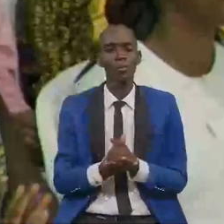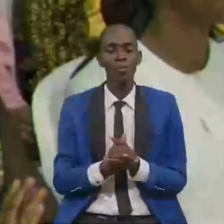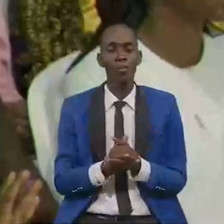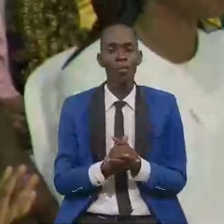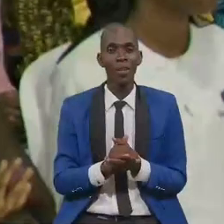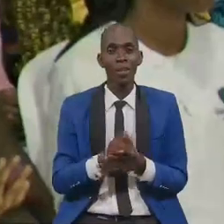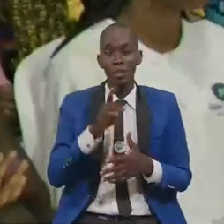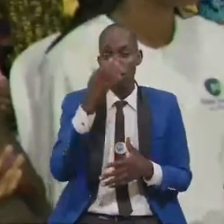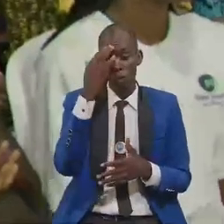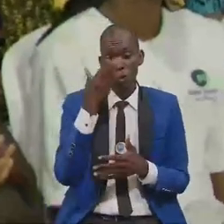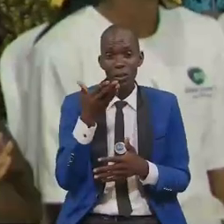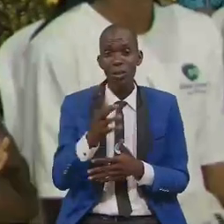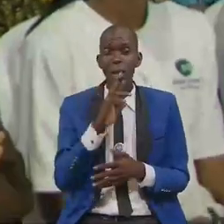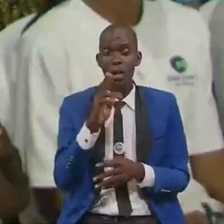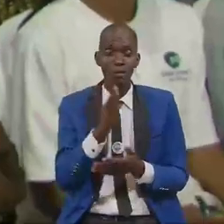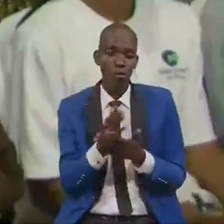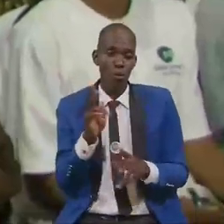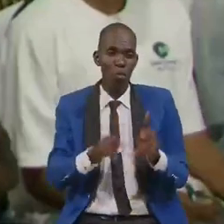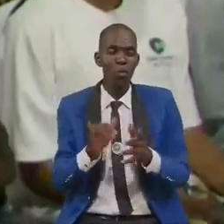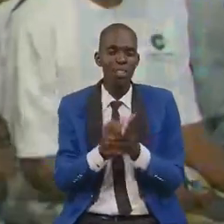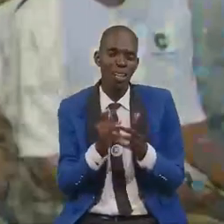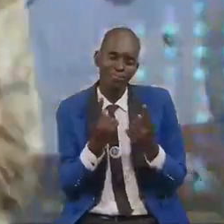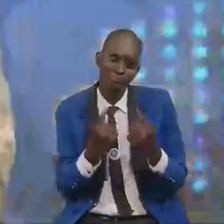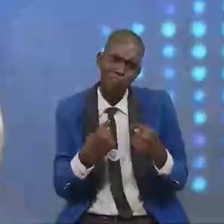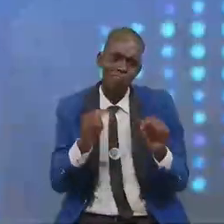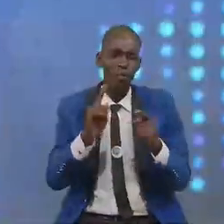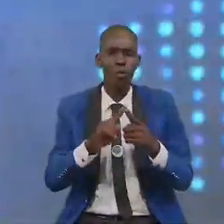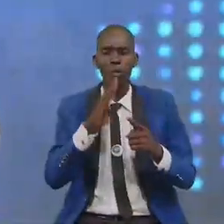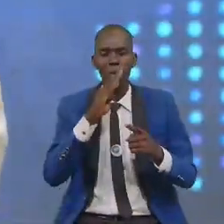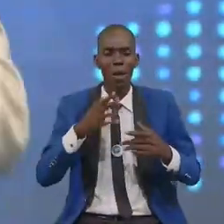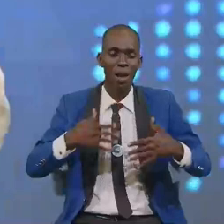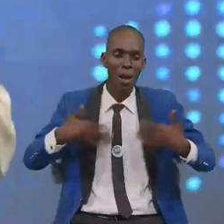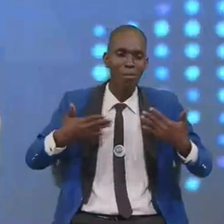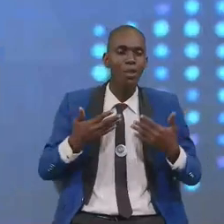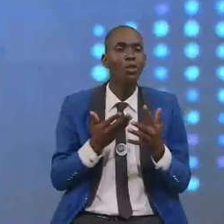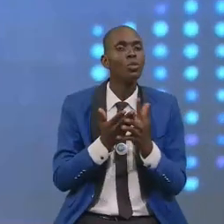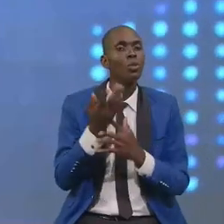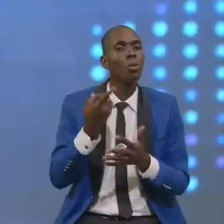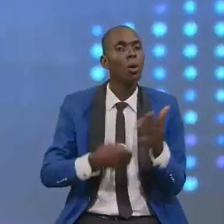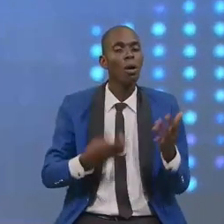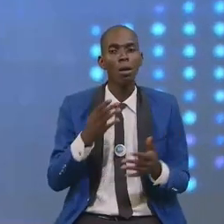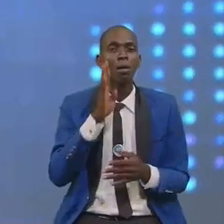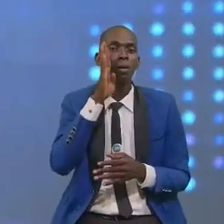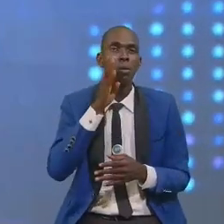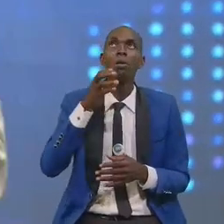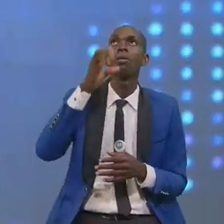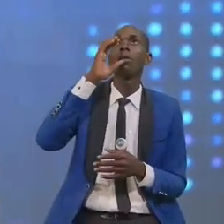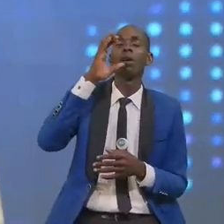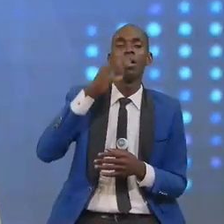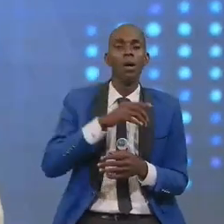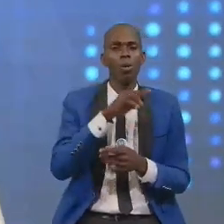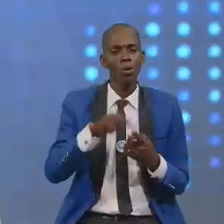il y a des gens qui essaient d'être heureux pas à travers l'alcool et quand ils viennent à Jésus